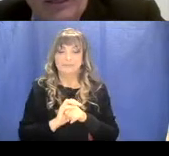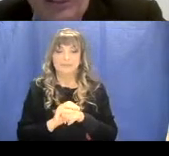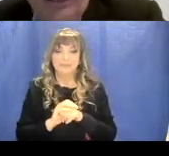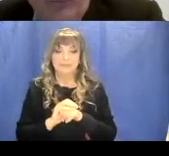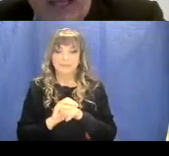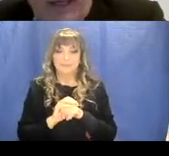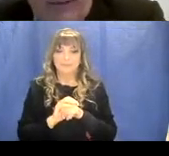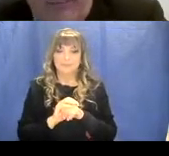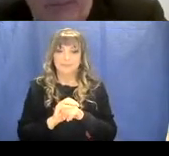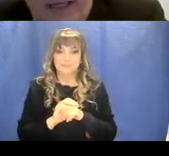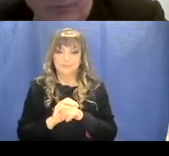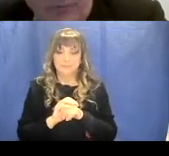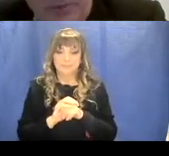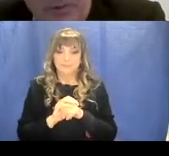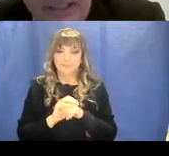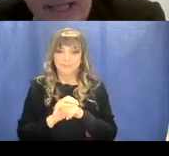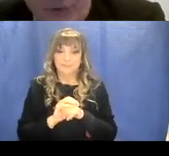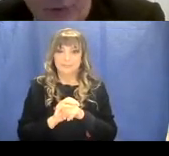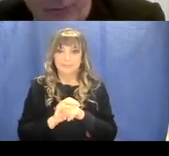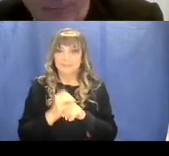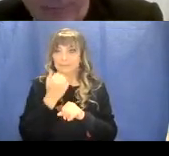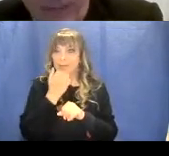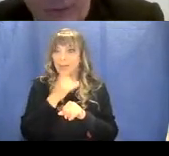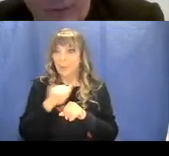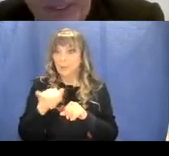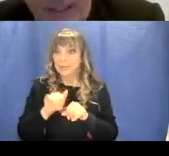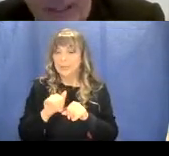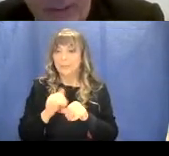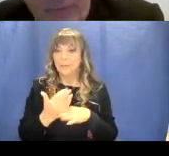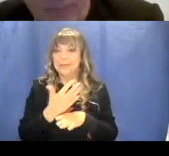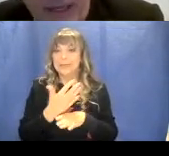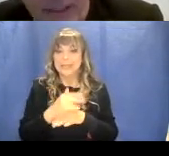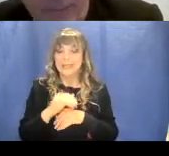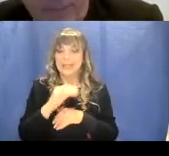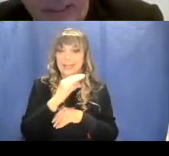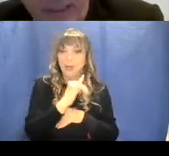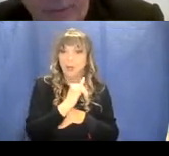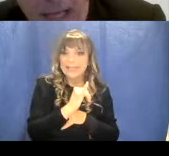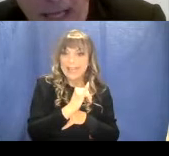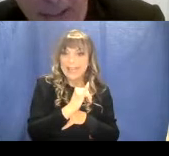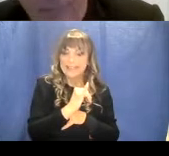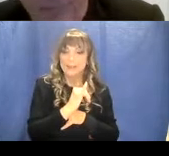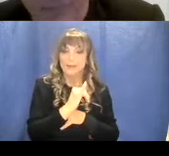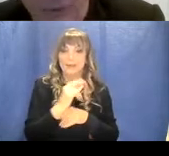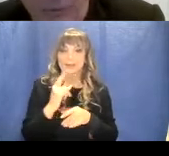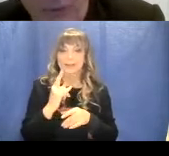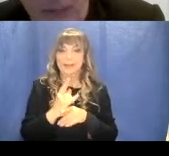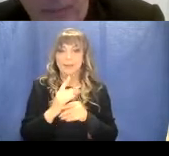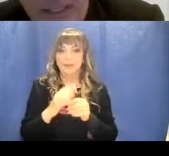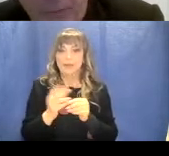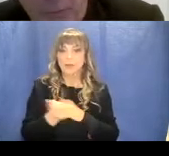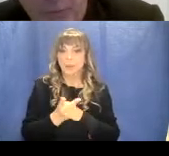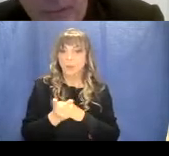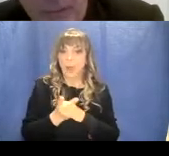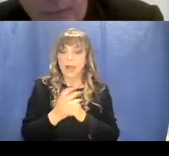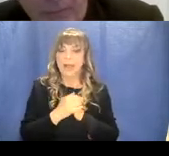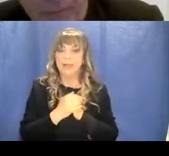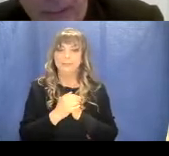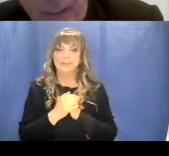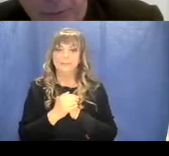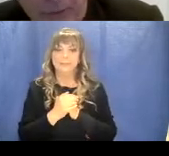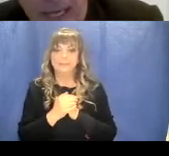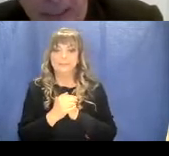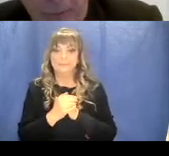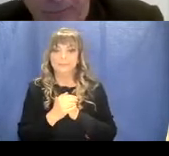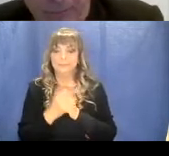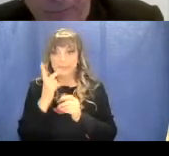allora manca l'ultimo passaggio dalle cose e gradevole il duale che io rappresento subito il